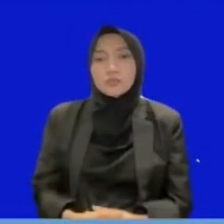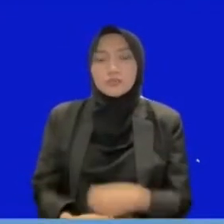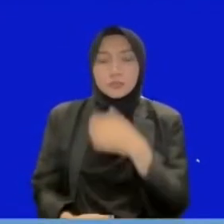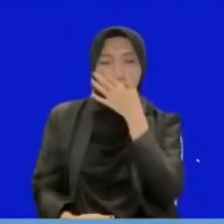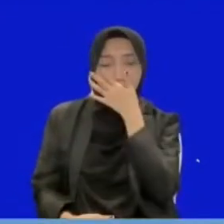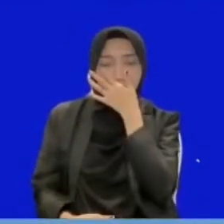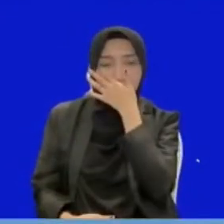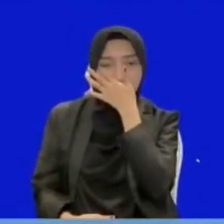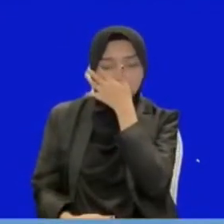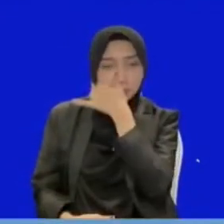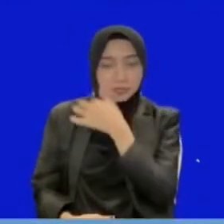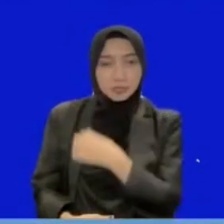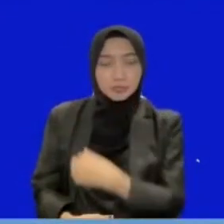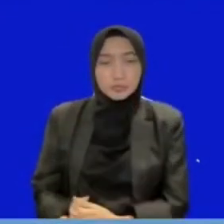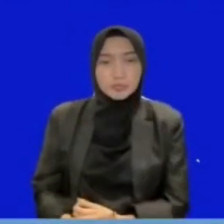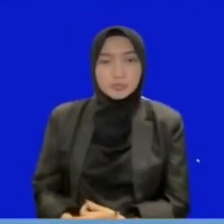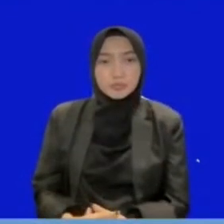Forum.